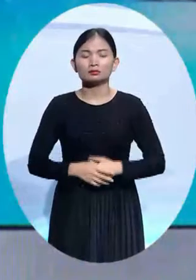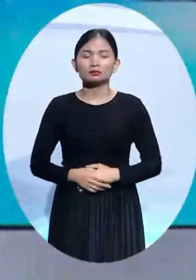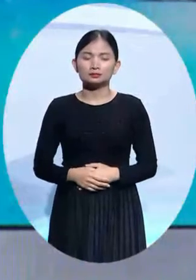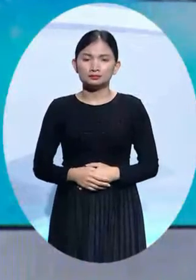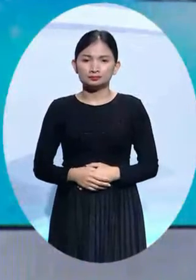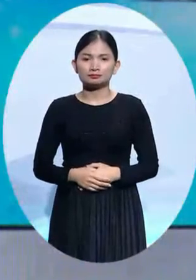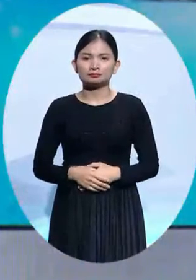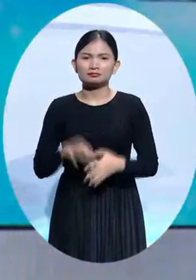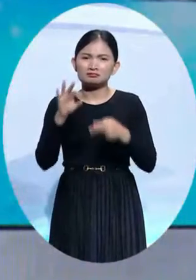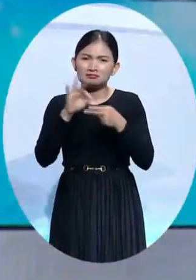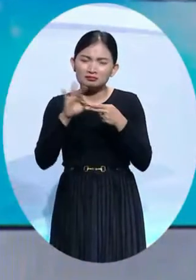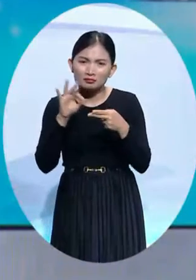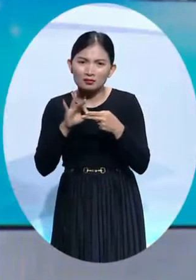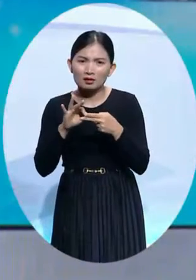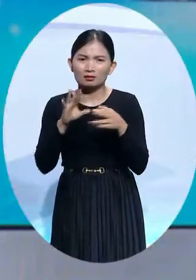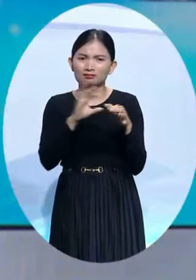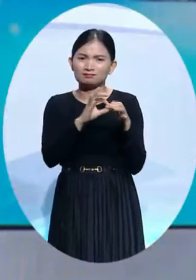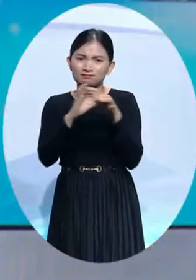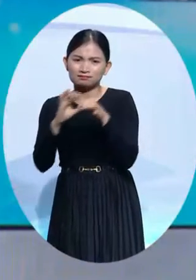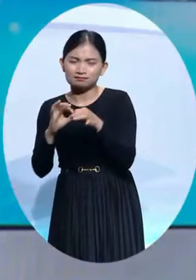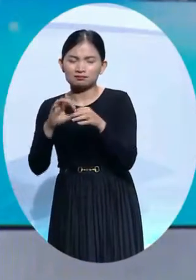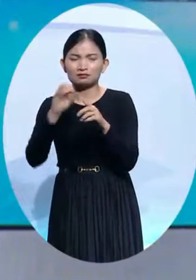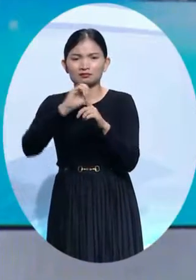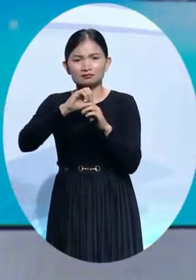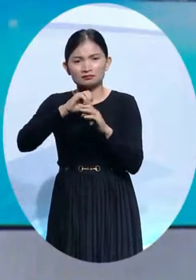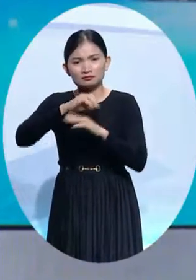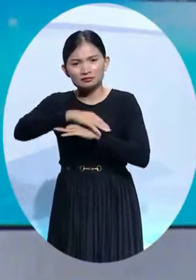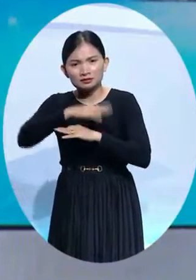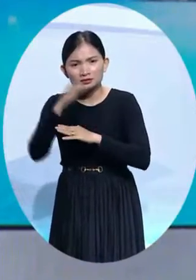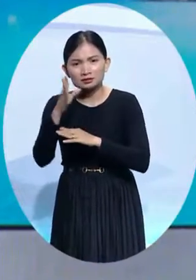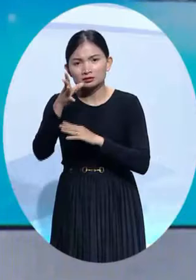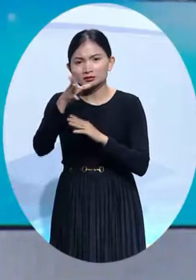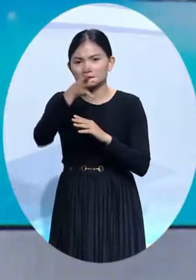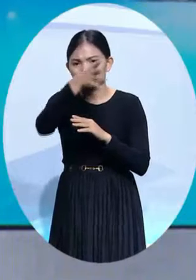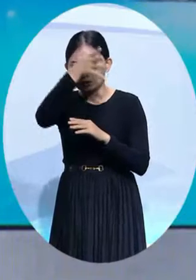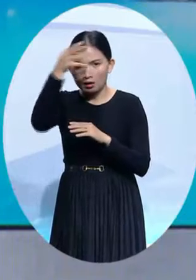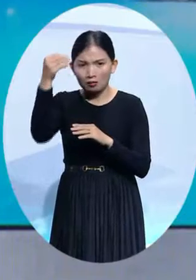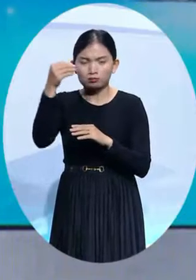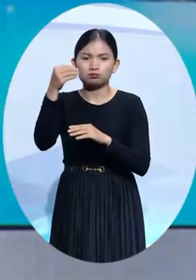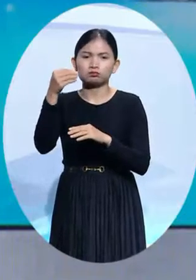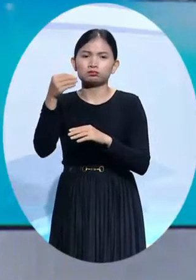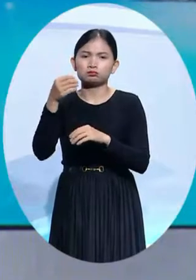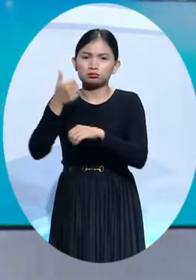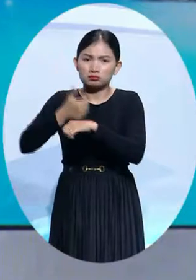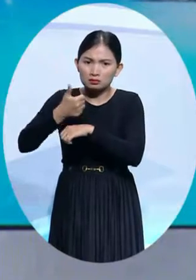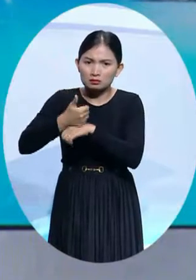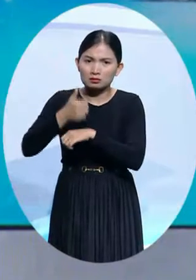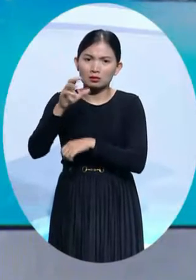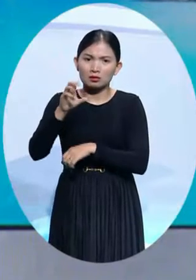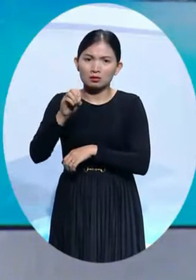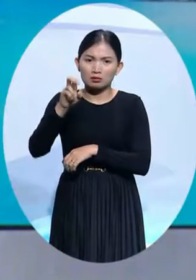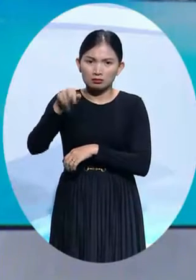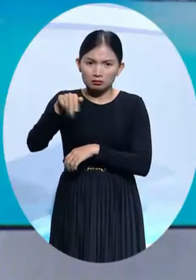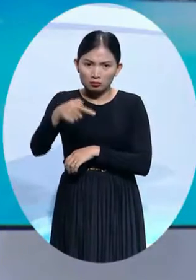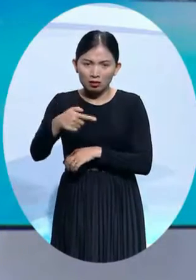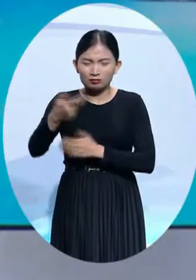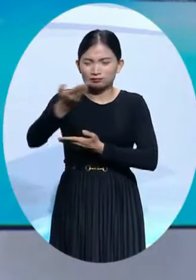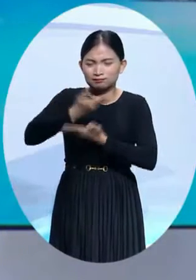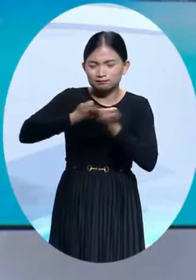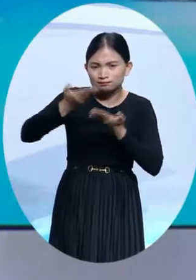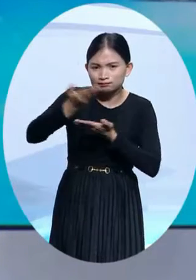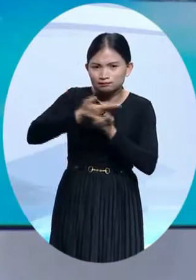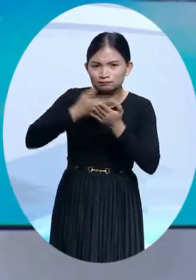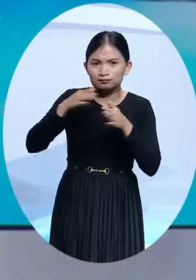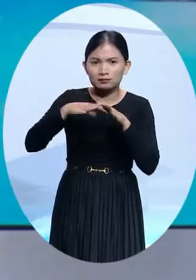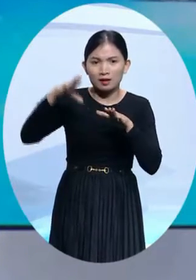Nhiều vấn đề liên quan đến phát triển hệ thống đại học công đã được các chuyên gia trong và ngoài nước thảo luận tại hội thảo mùa hè 2022 do Đại học Quốc